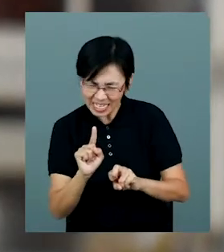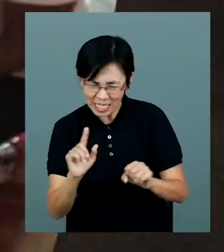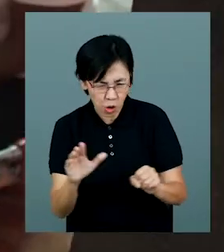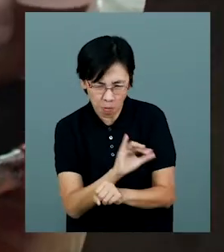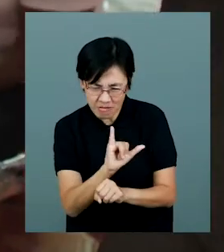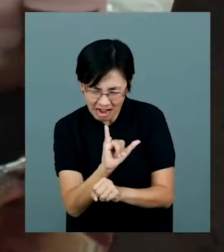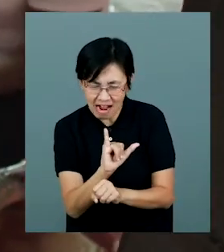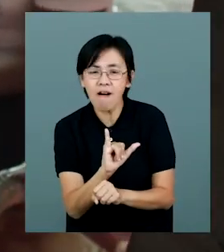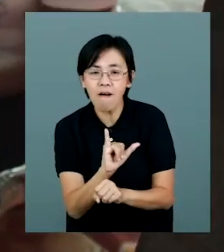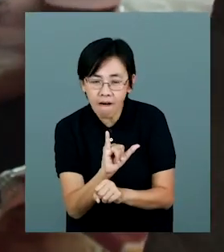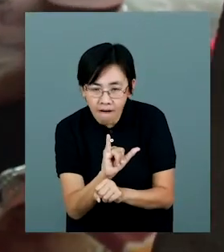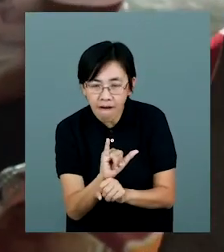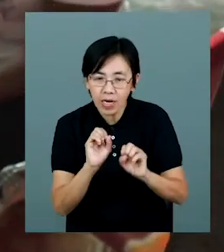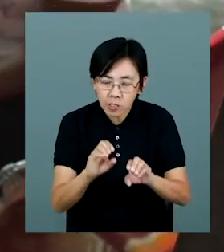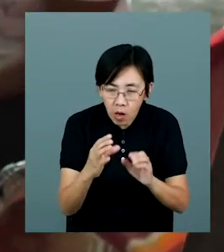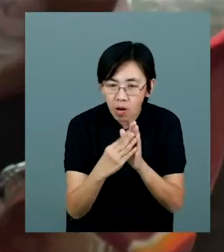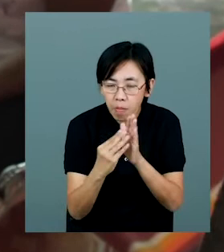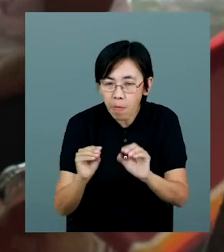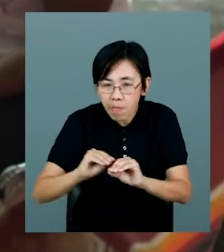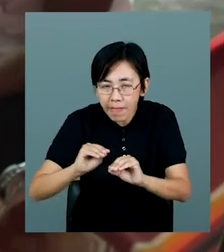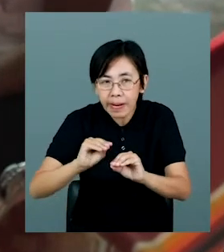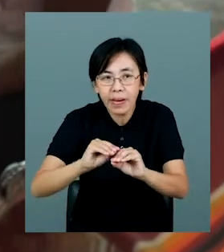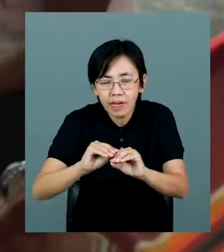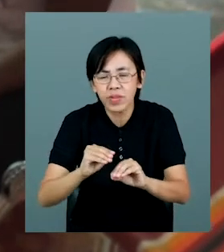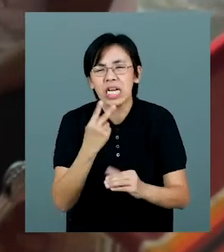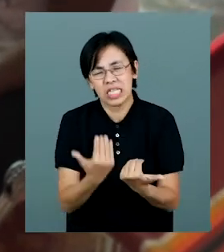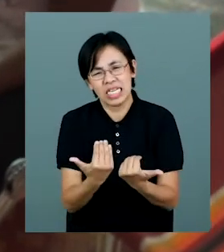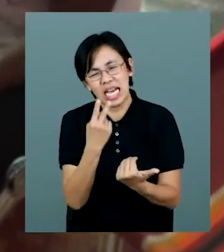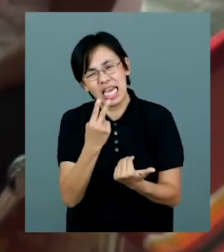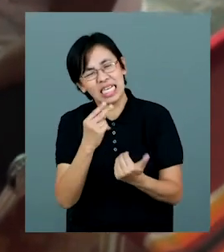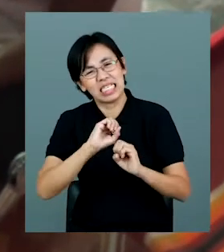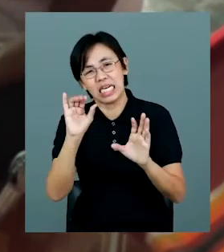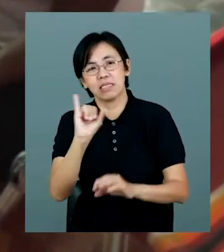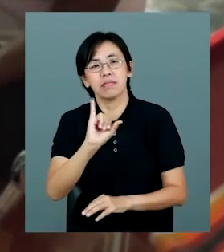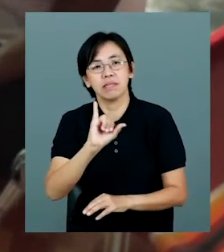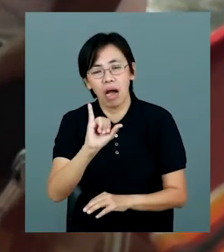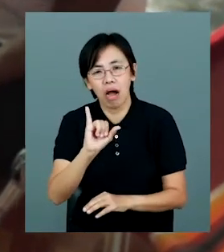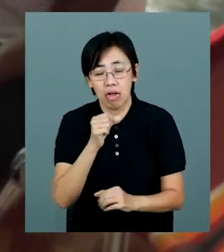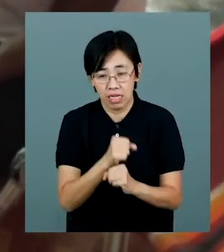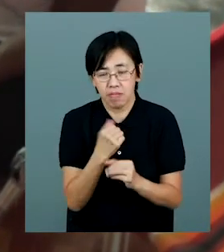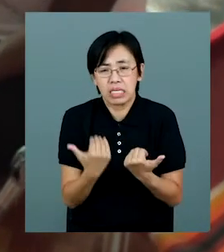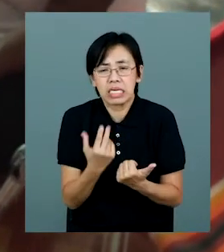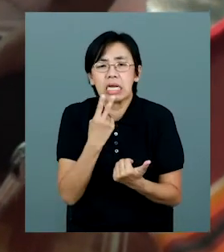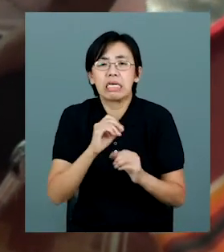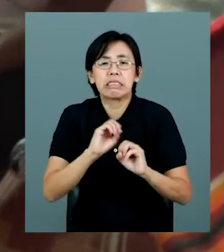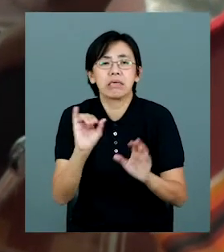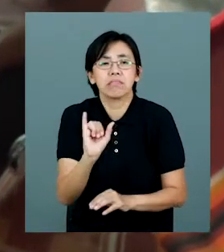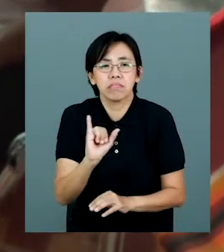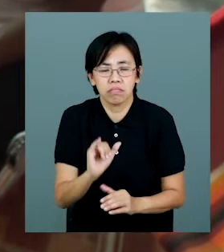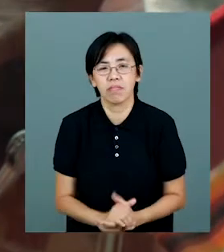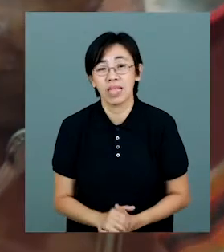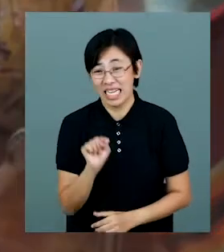ดจุดพร่องอะค่ะก็จะได้เพิ่มเติมกันต่อไปซึ่งส่วนเนี้ยอาจจะยังเห็นภาพไม่ชัดในการดำเนินการในปัจ